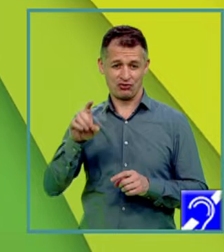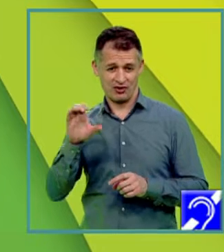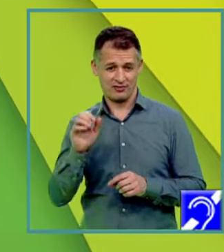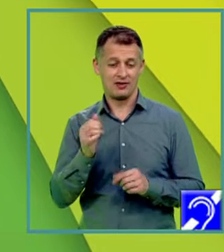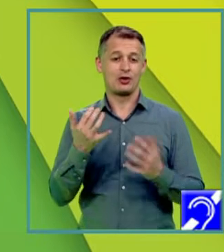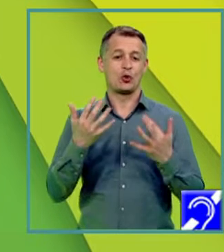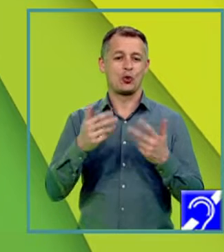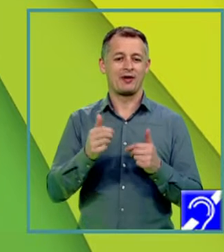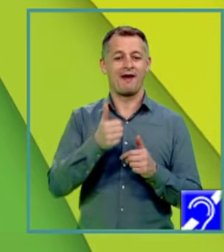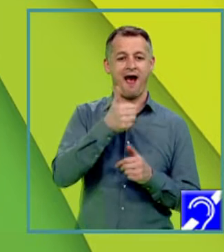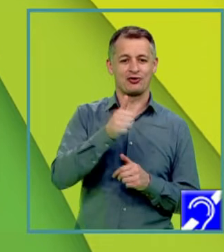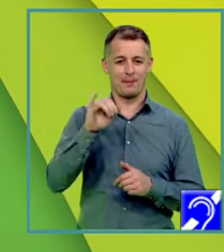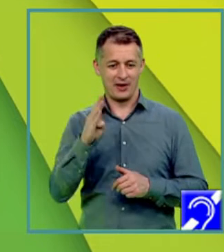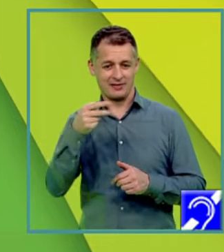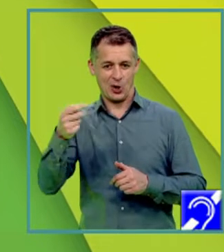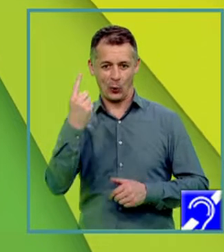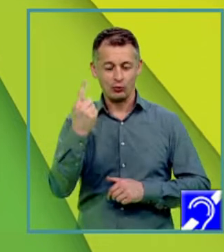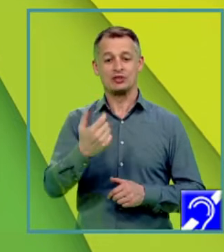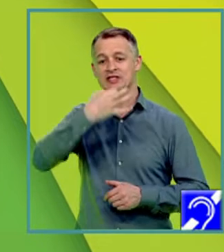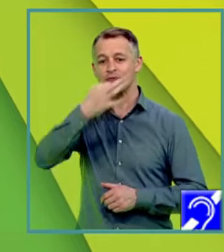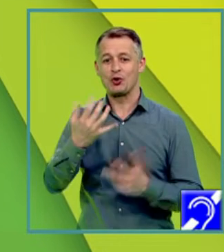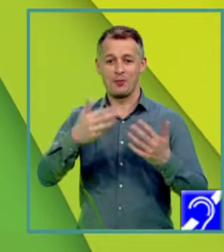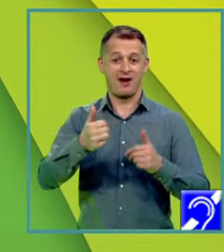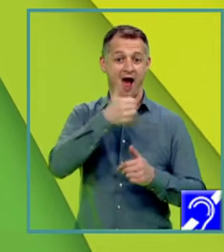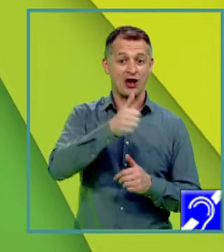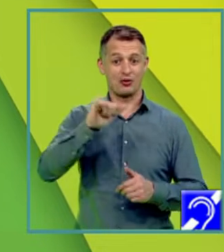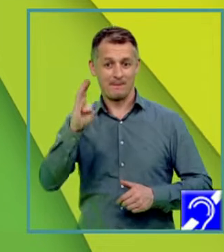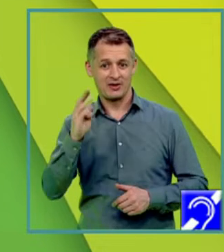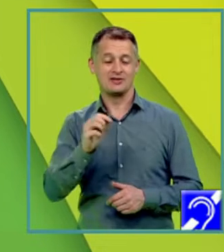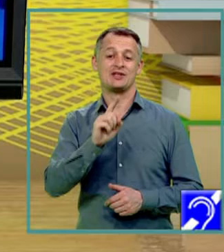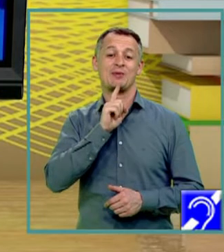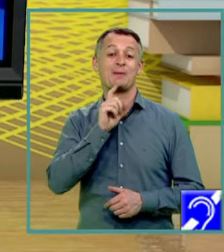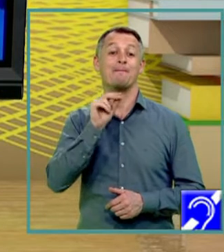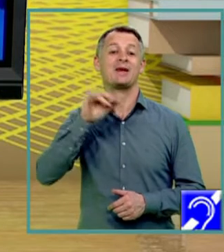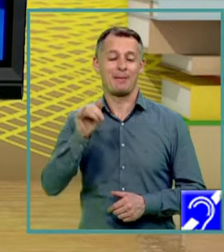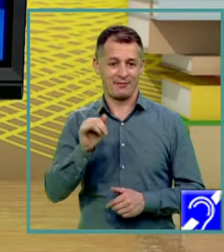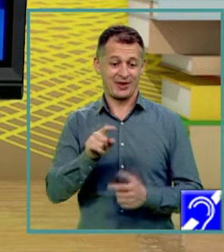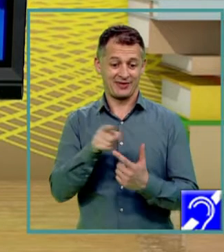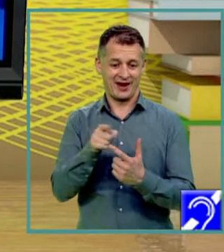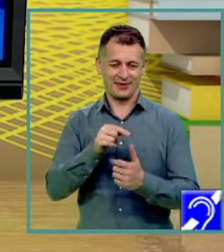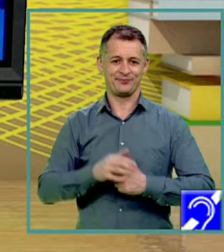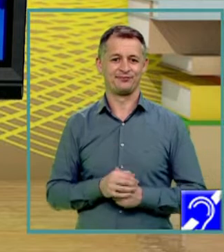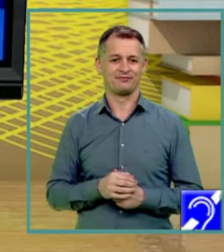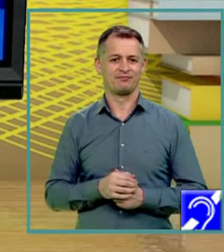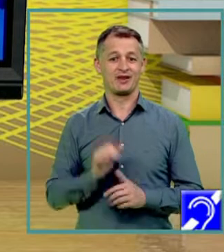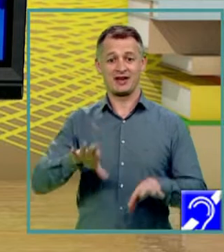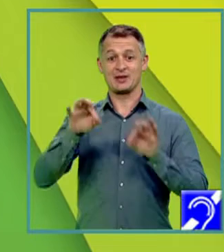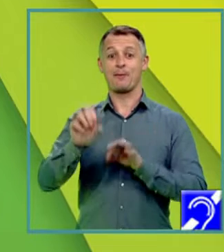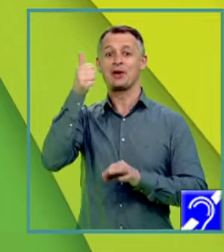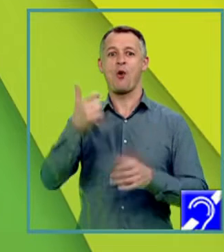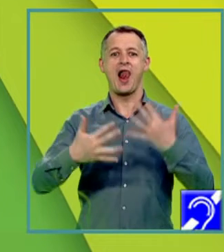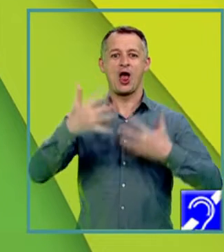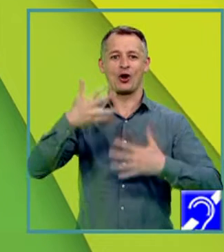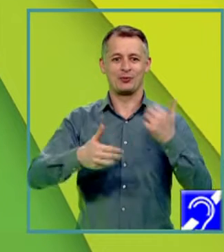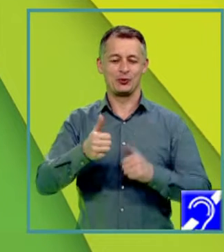a și b este egal cu unu om spune că numerele a și b se numesc prime între ele o identifica primul algoritm